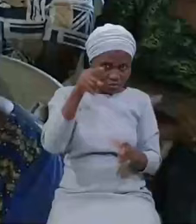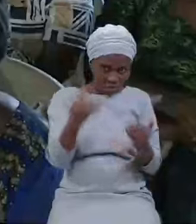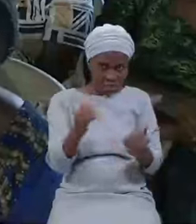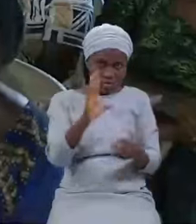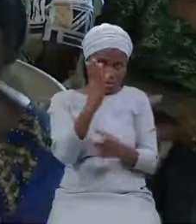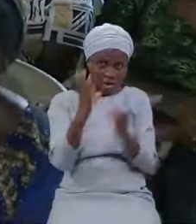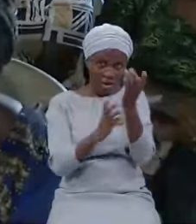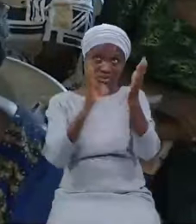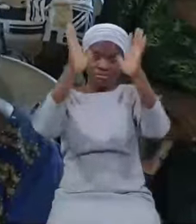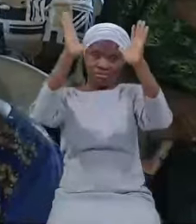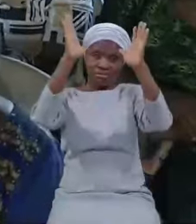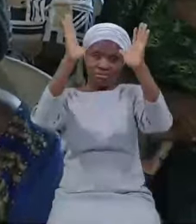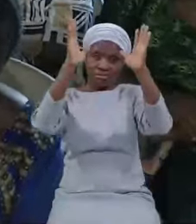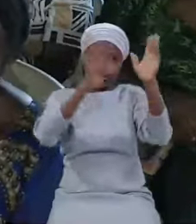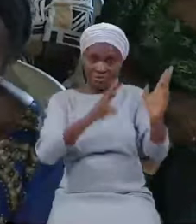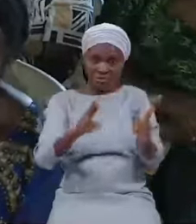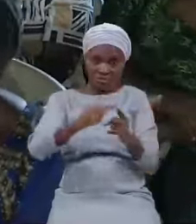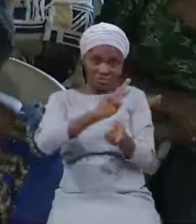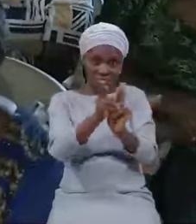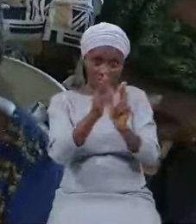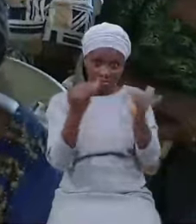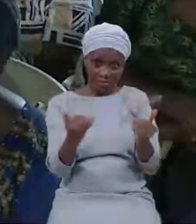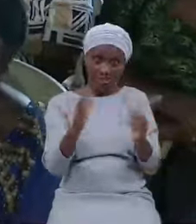Et si tu lèves la main, mets-toi debout.